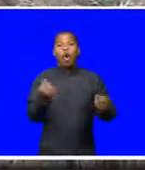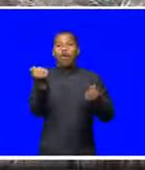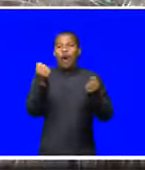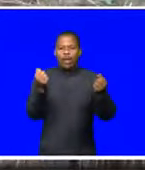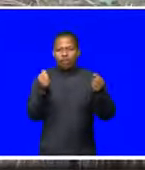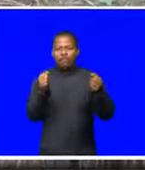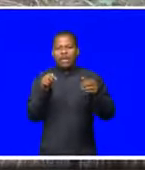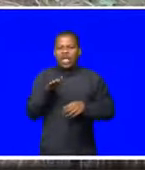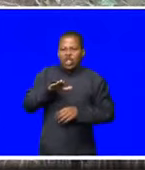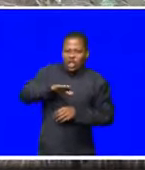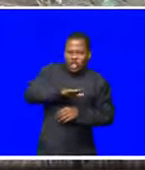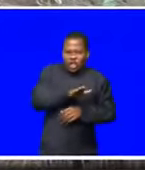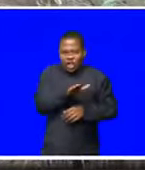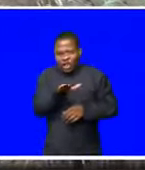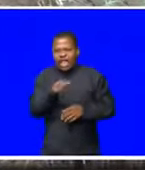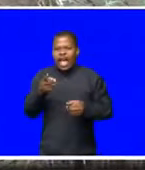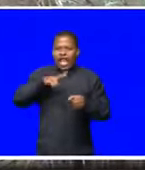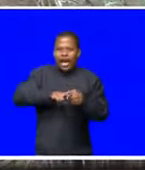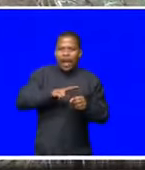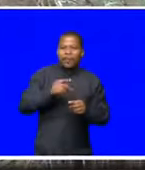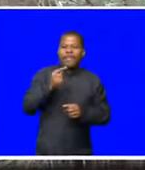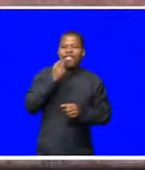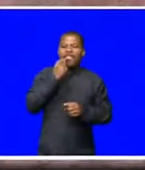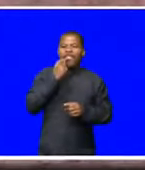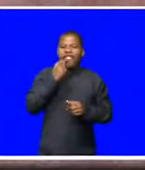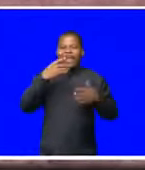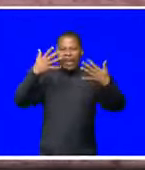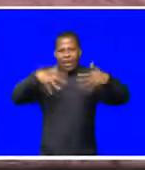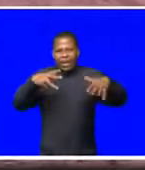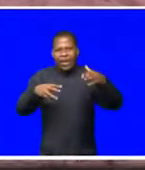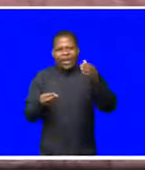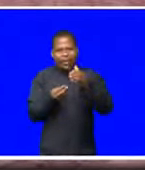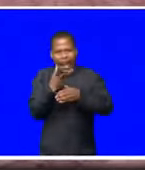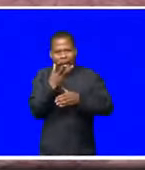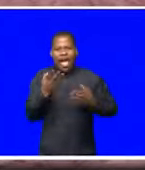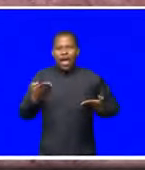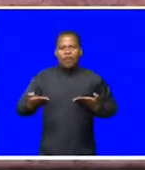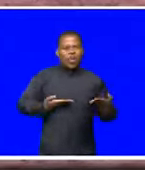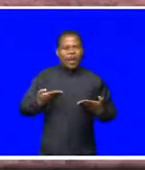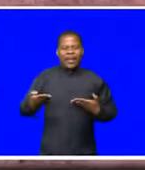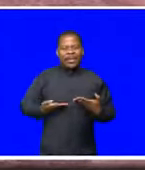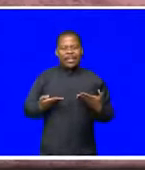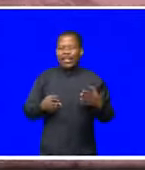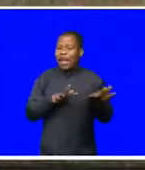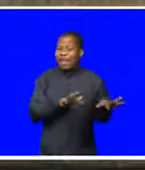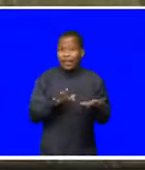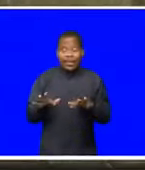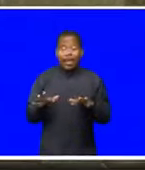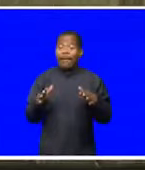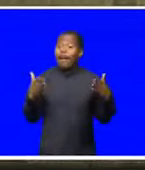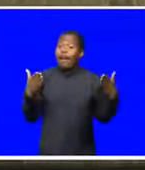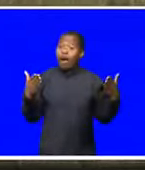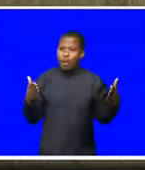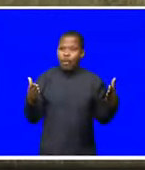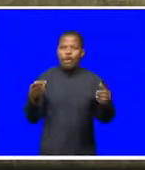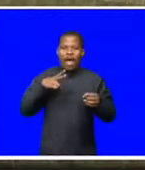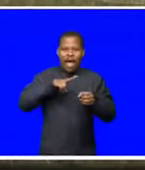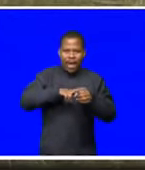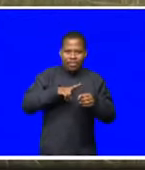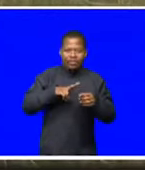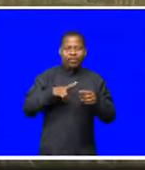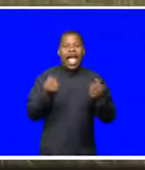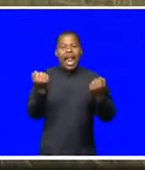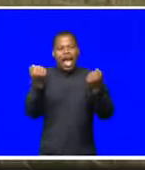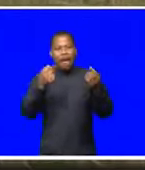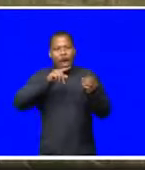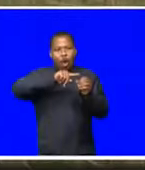ube netindvonga sewubange kuthi balimi nabosomabhizinisi batfonse matima emaloli laletha